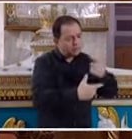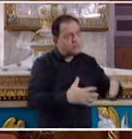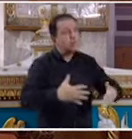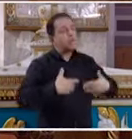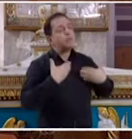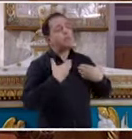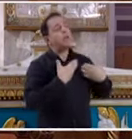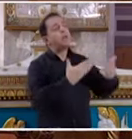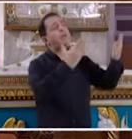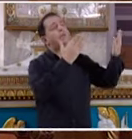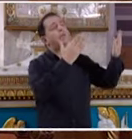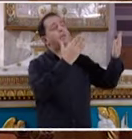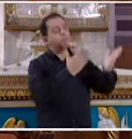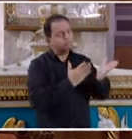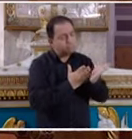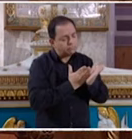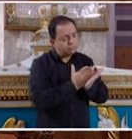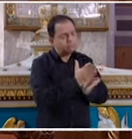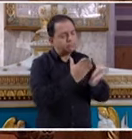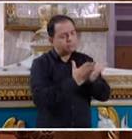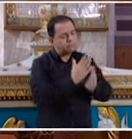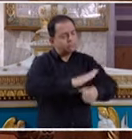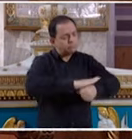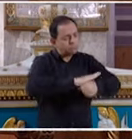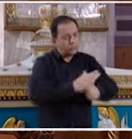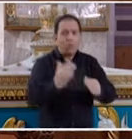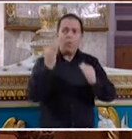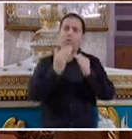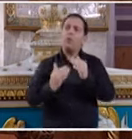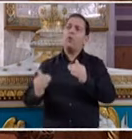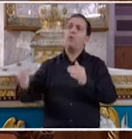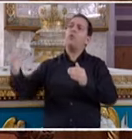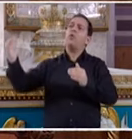βοήσομεν, χαίρε και χαριτωμένη ο